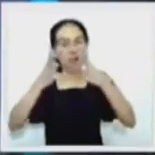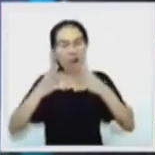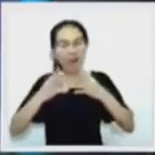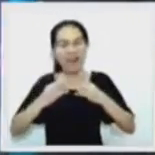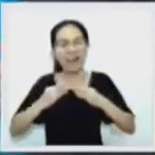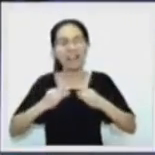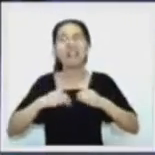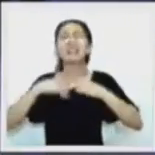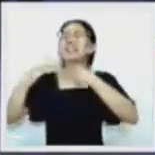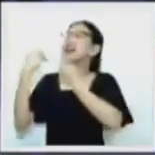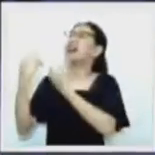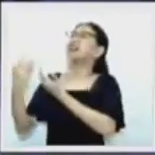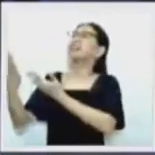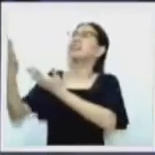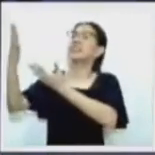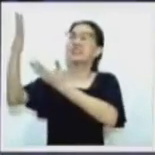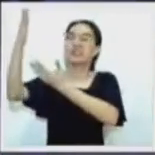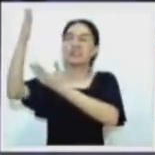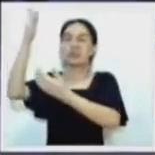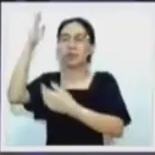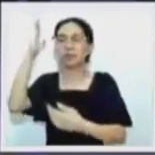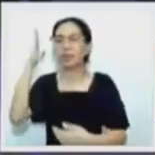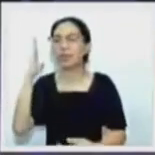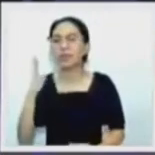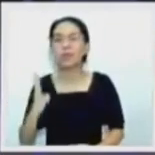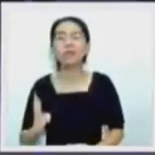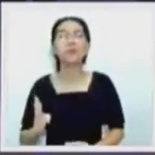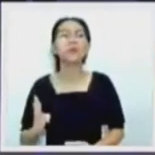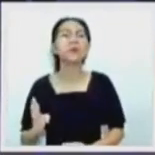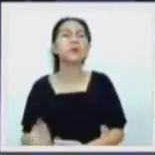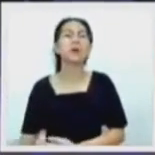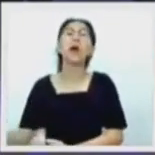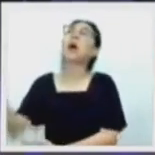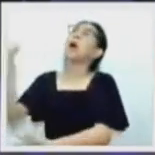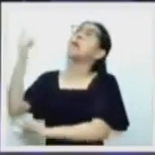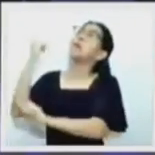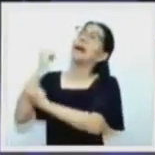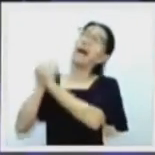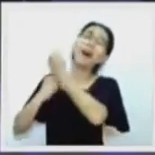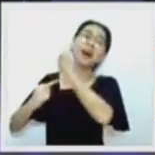padawat sa Ginoo